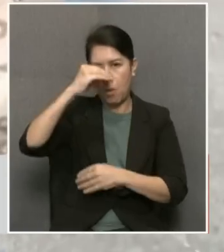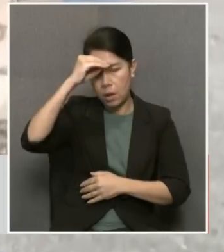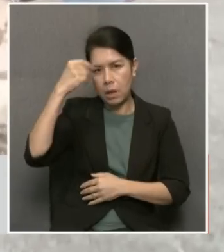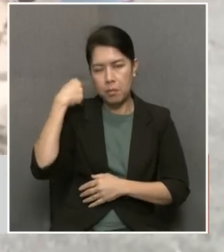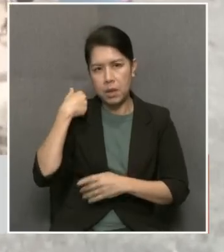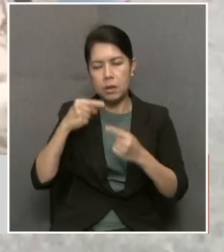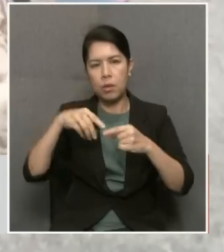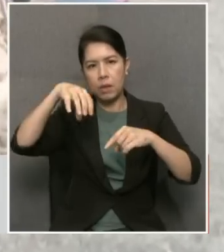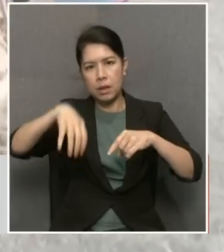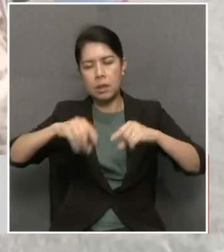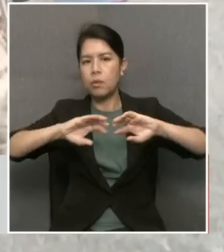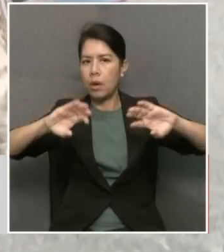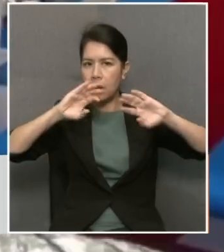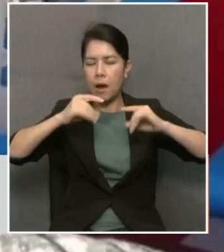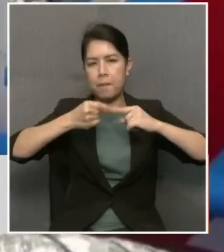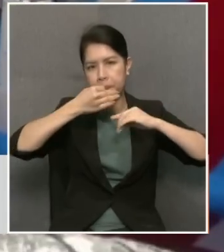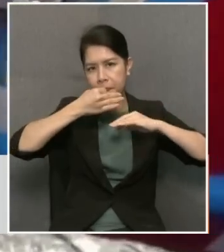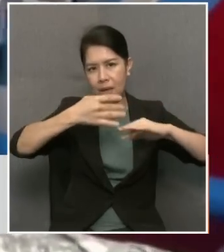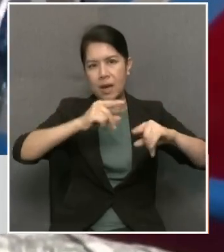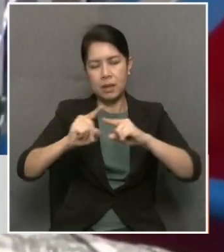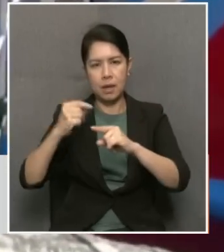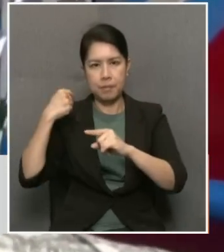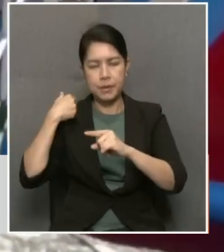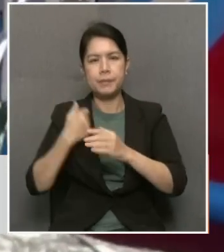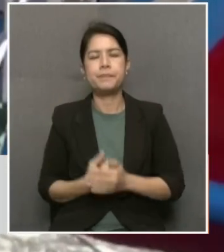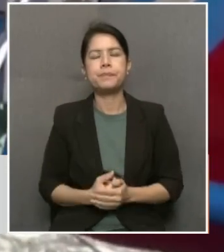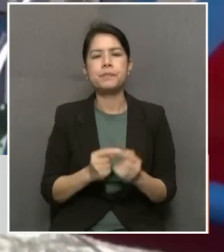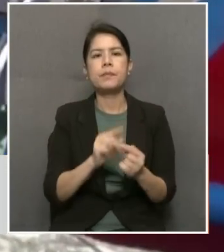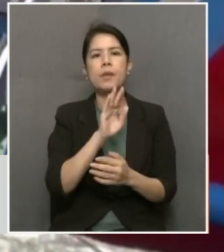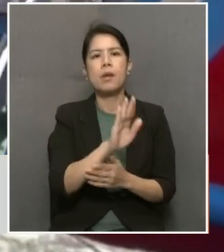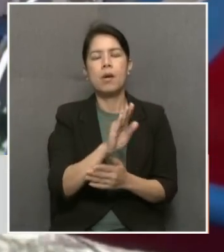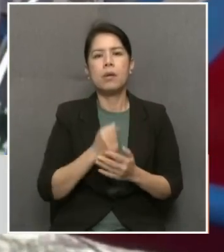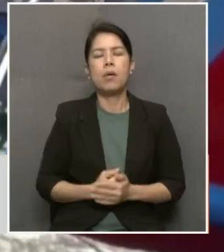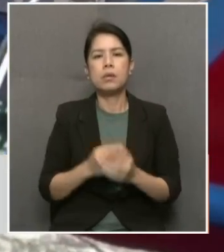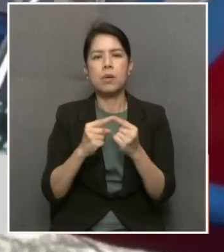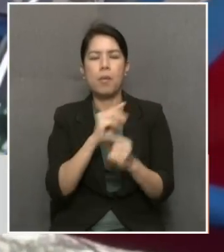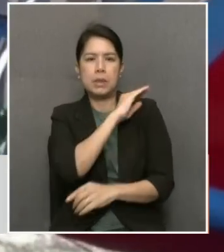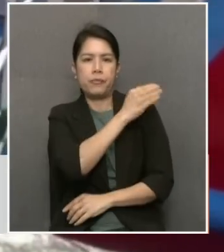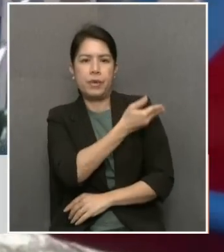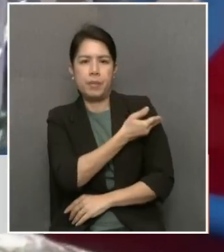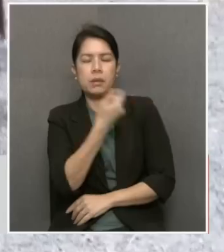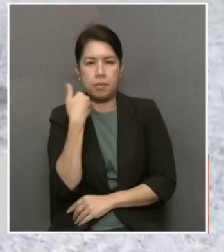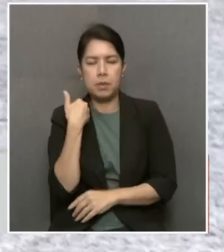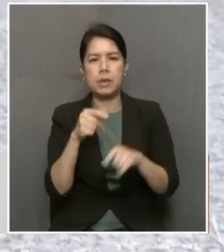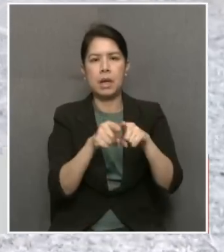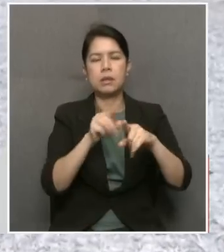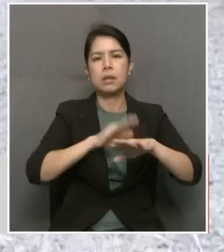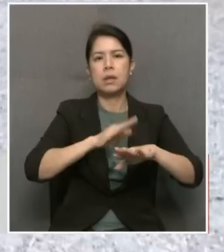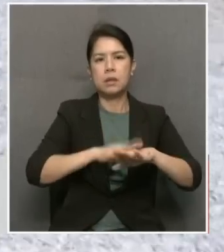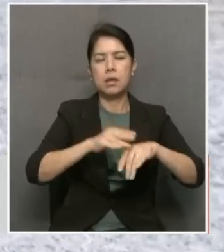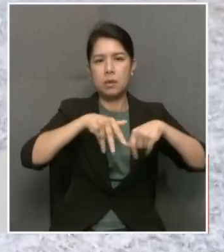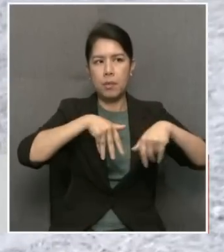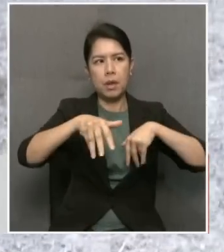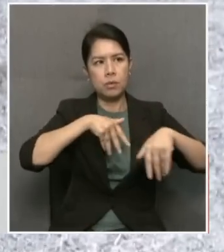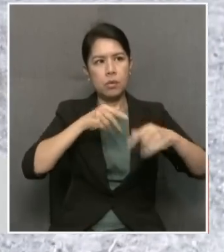คะซึ่งเรียกโคอินุในอีกชื่อว่าเจนนี่อุตุนิยมวิทยาฟิลิปปินส์ได้ประกาศเตือนภัยพายุไซโคลนเขต